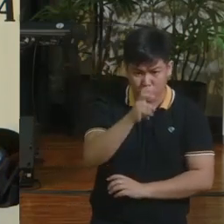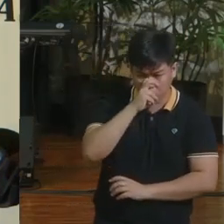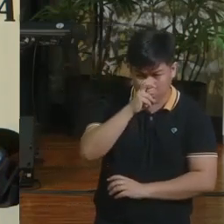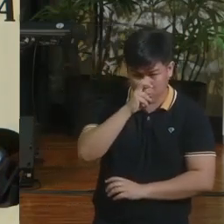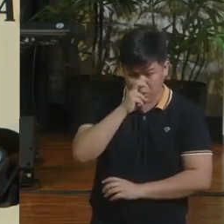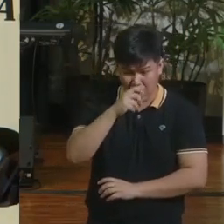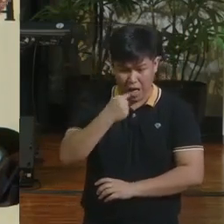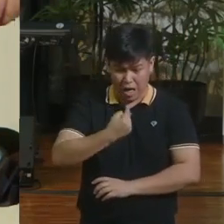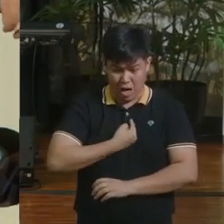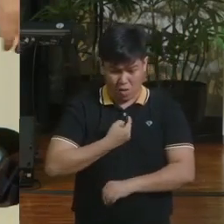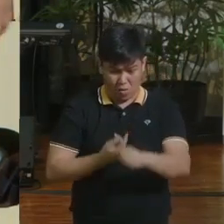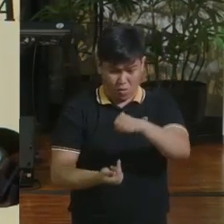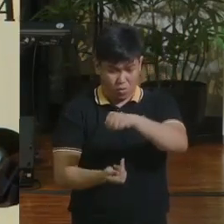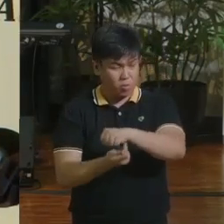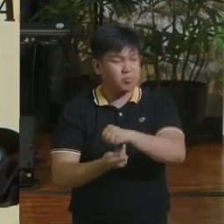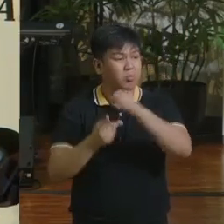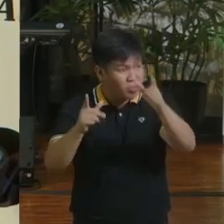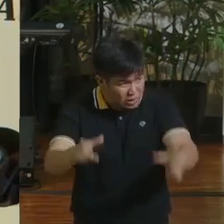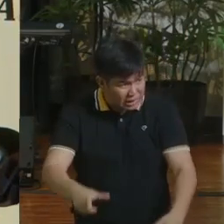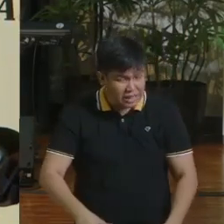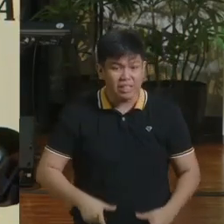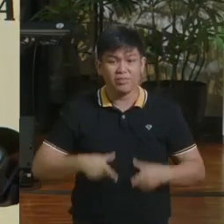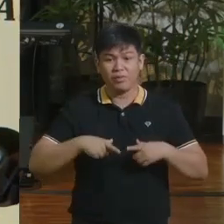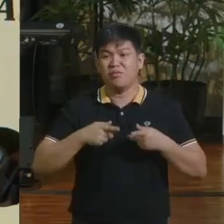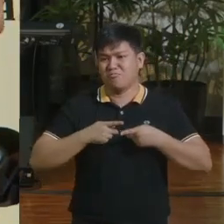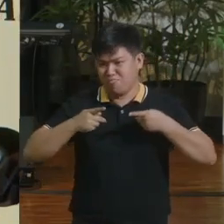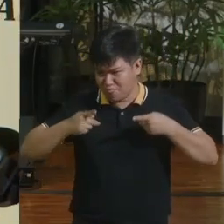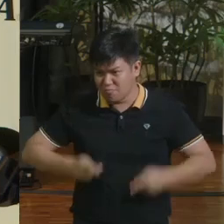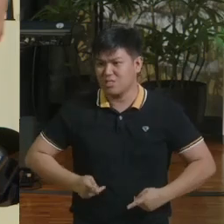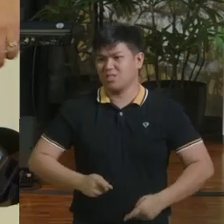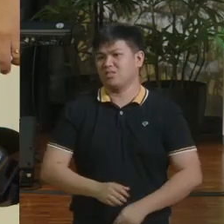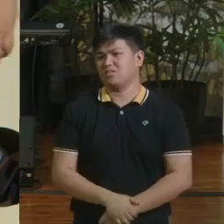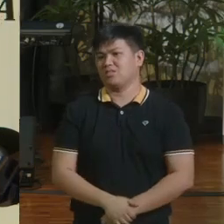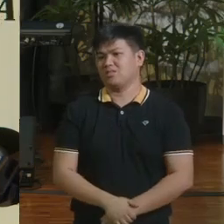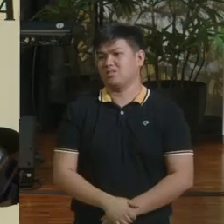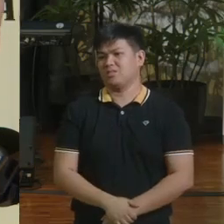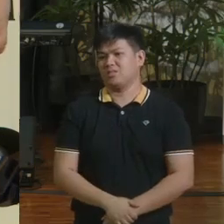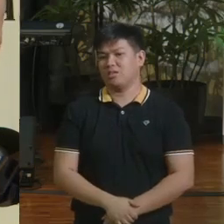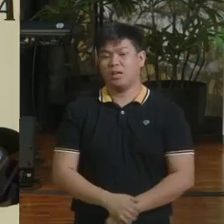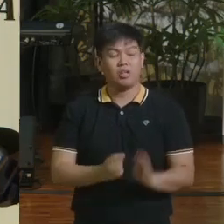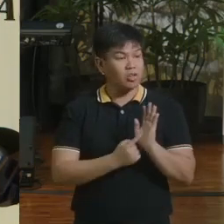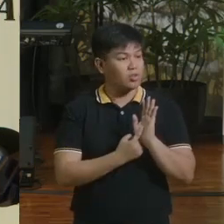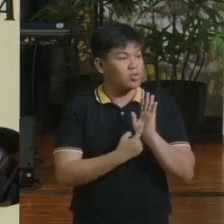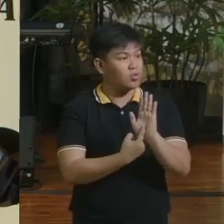have lived as a Pharisee. Pharisee po si Paul.